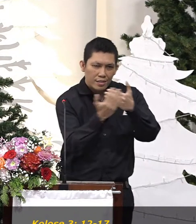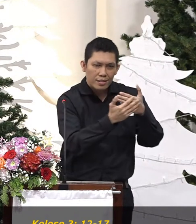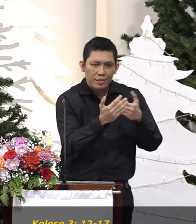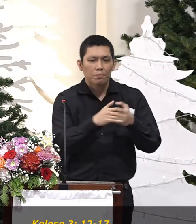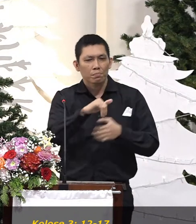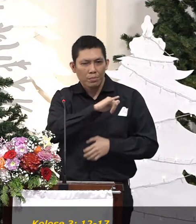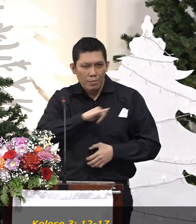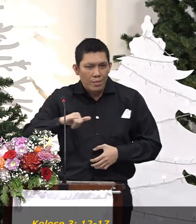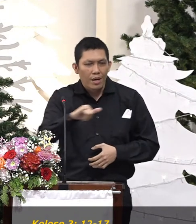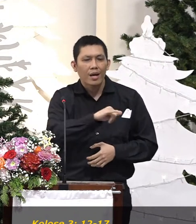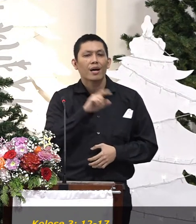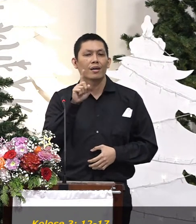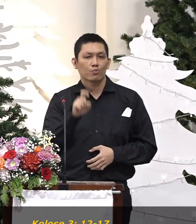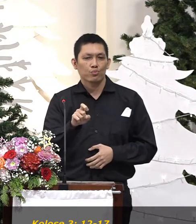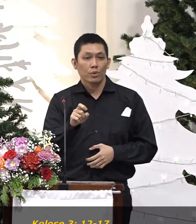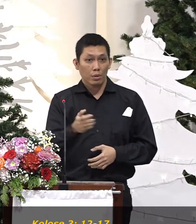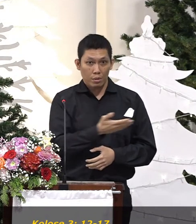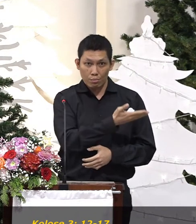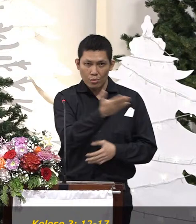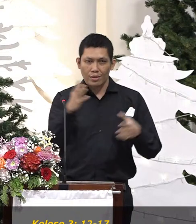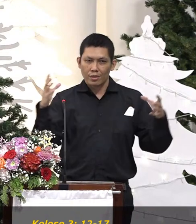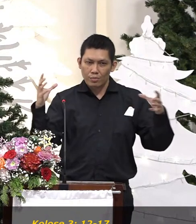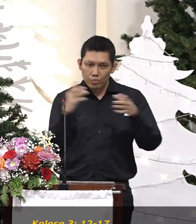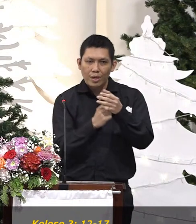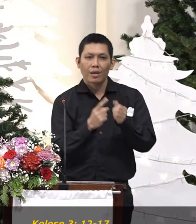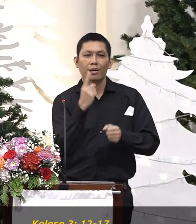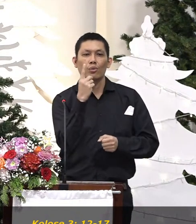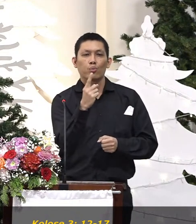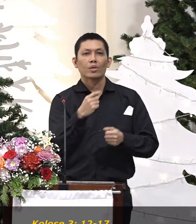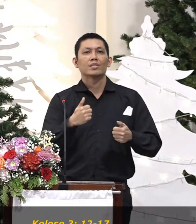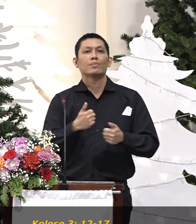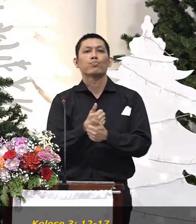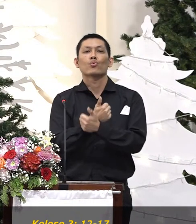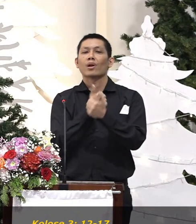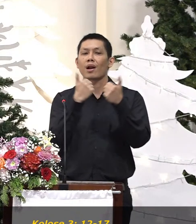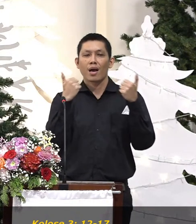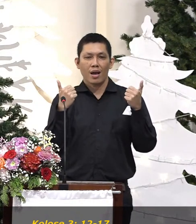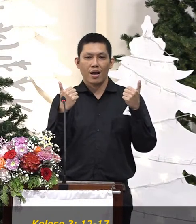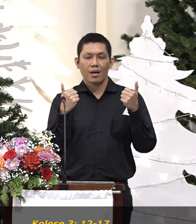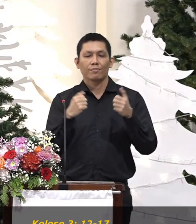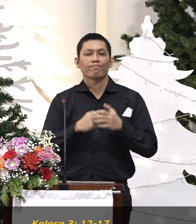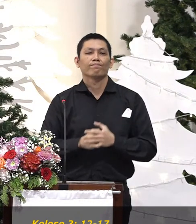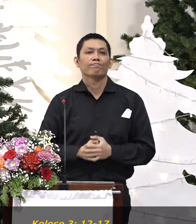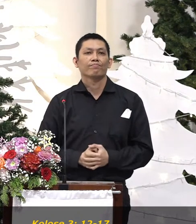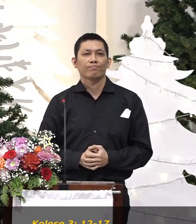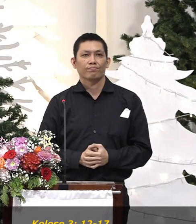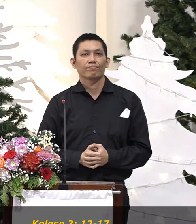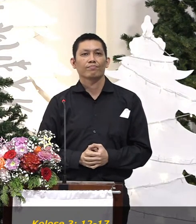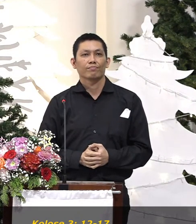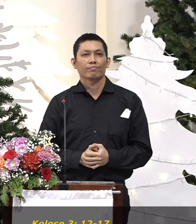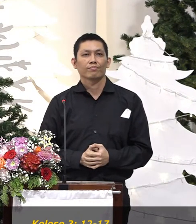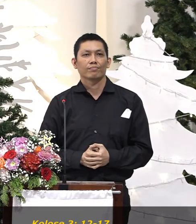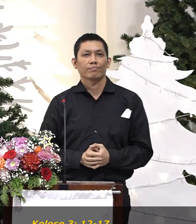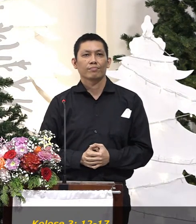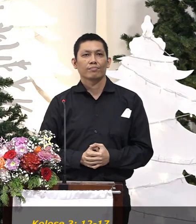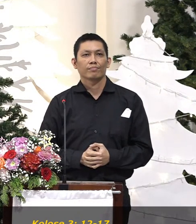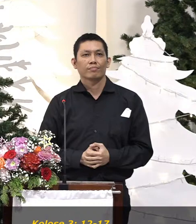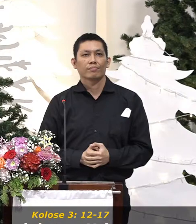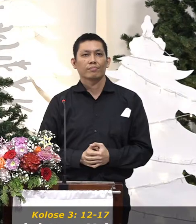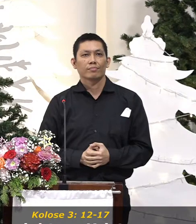Dan di atas semuanya itu, kenakanlah kasih sebagai pengikat yang mempersatukan dan